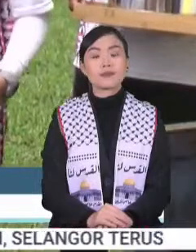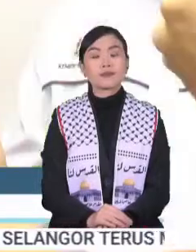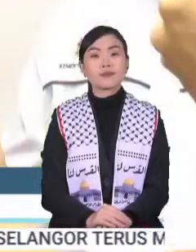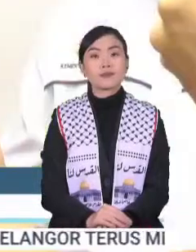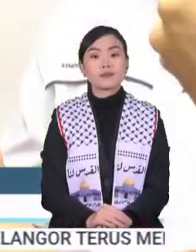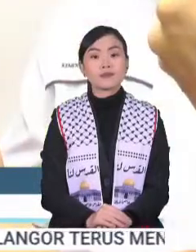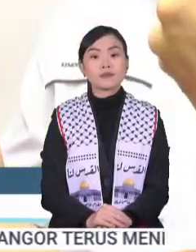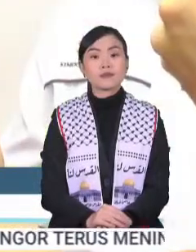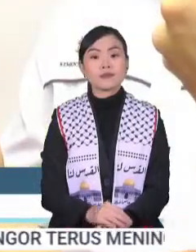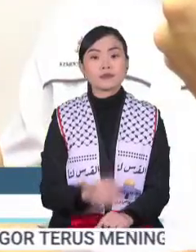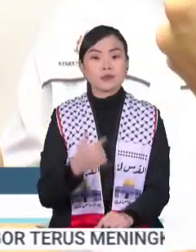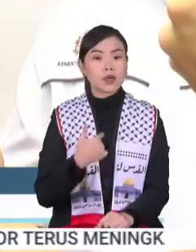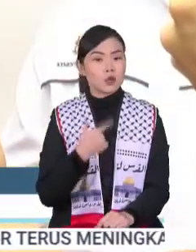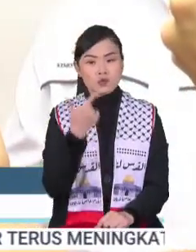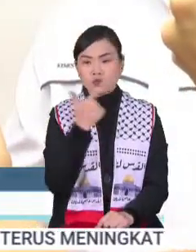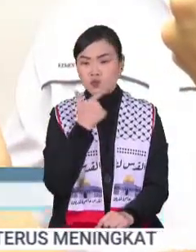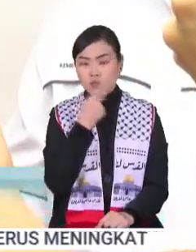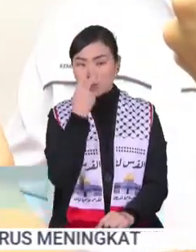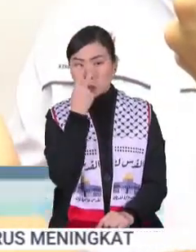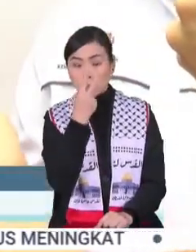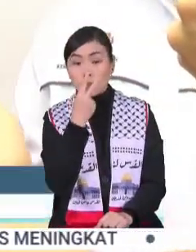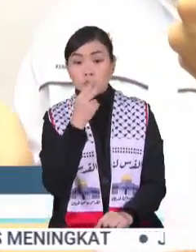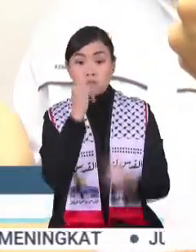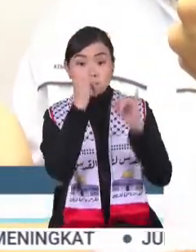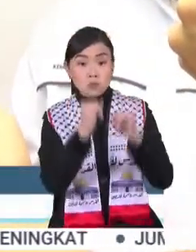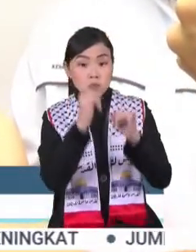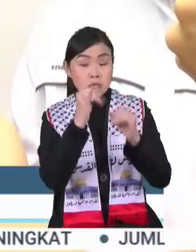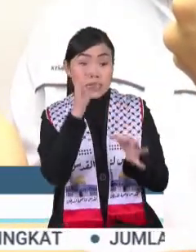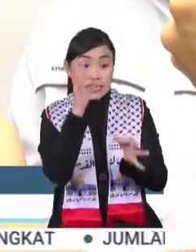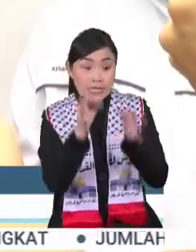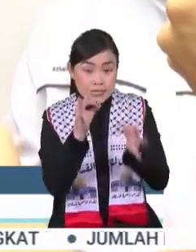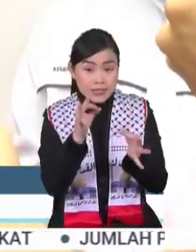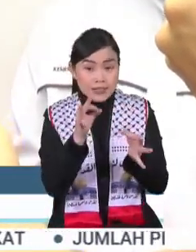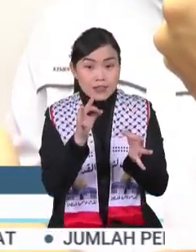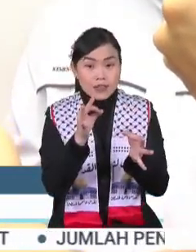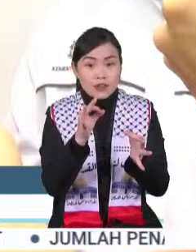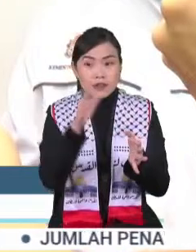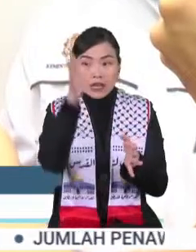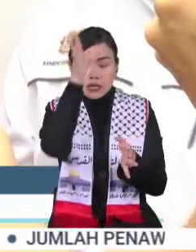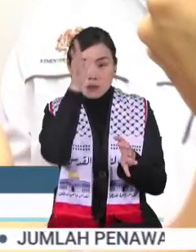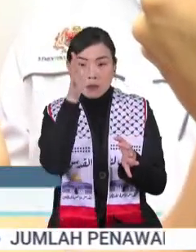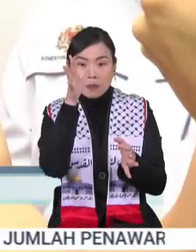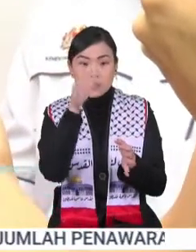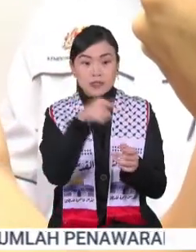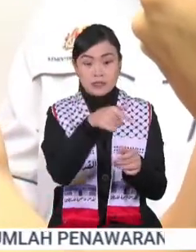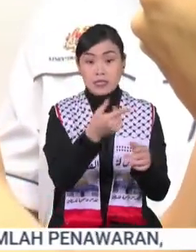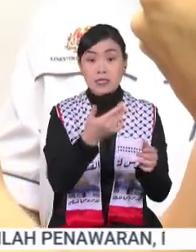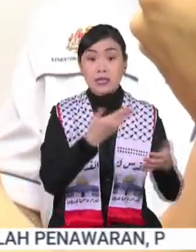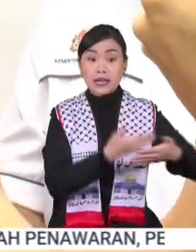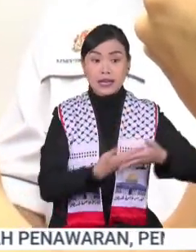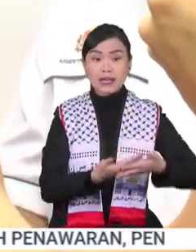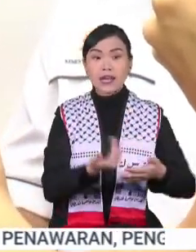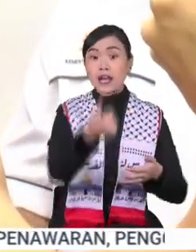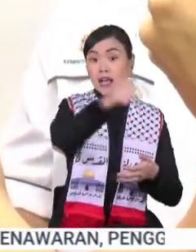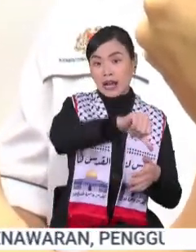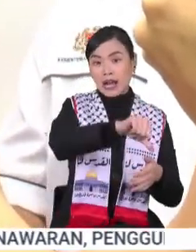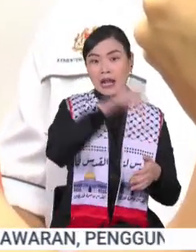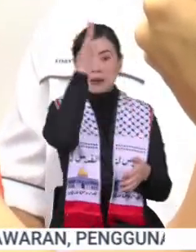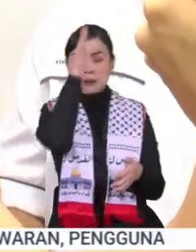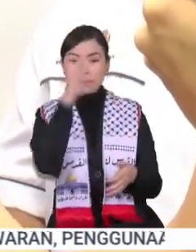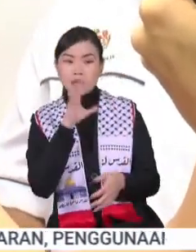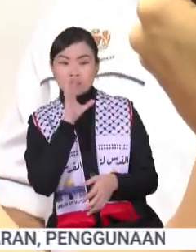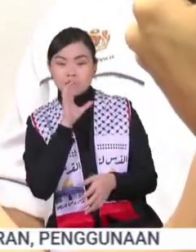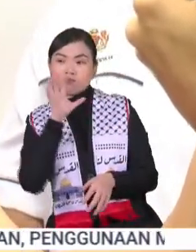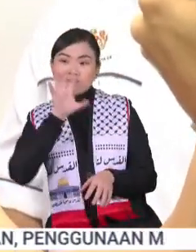Bapa saya tak nak tengok video-ide di mana kalau anak beliau kalah Ibu Bapa pergi marah